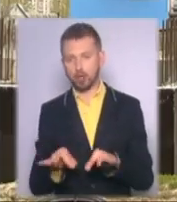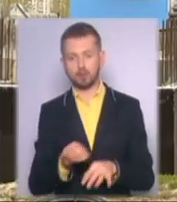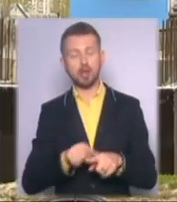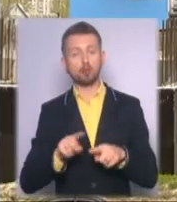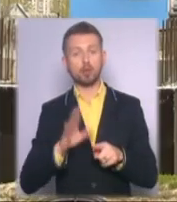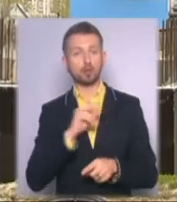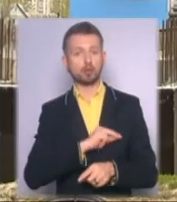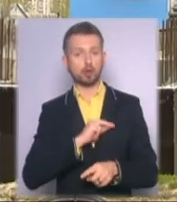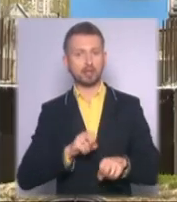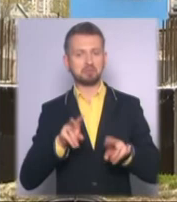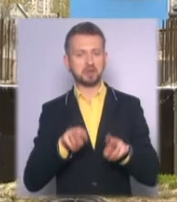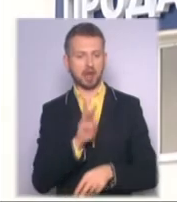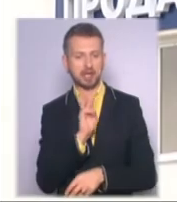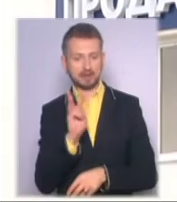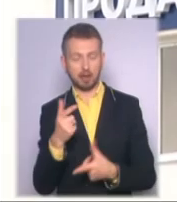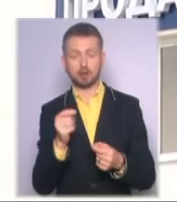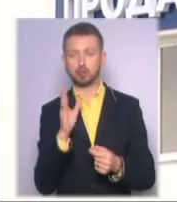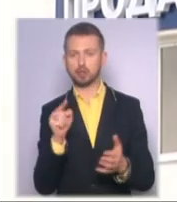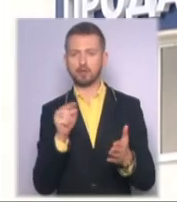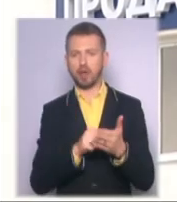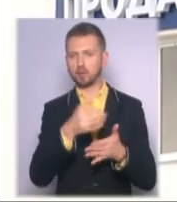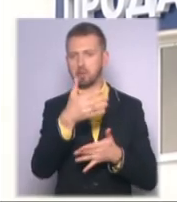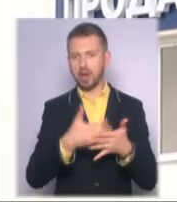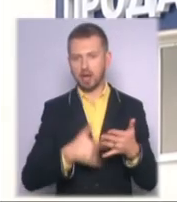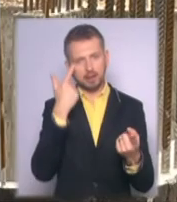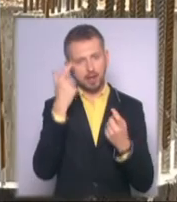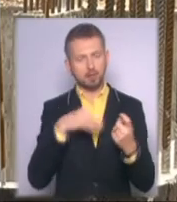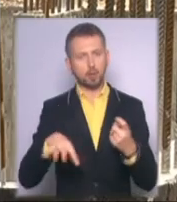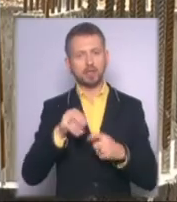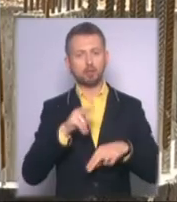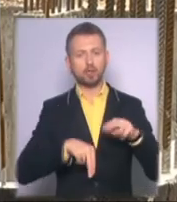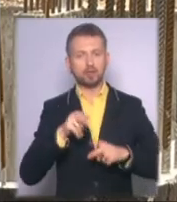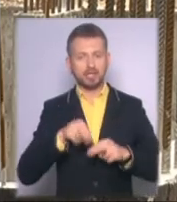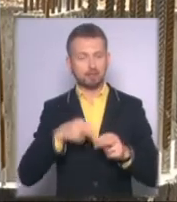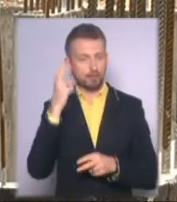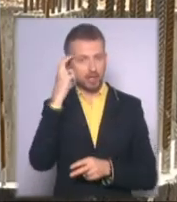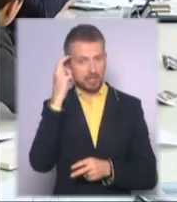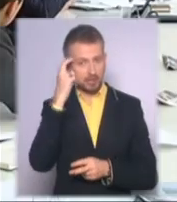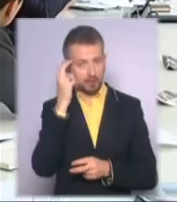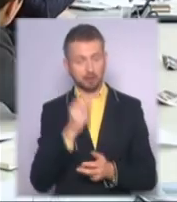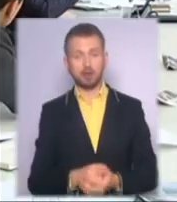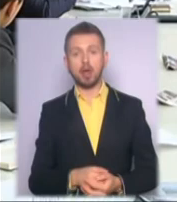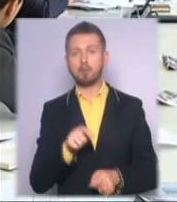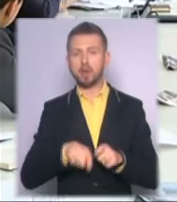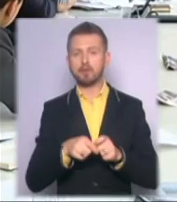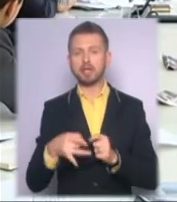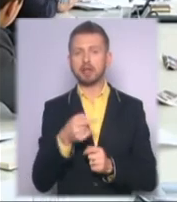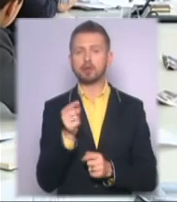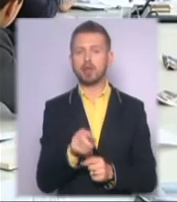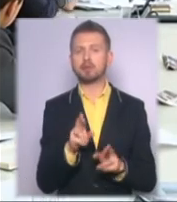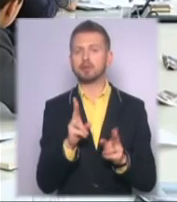і спеціальний портал, де буде вказано перелік та дані про всі будівництва у Києві, в тому числі незаконні. Перевірили райони і на те, наскільки в